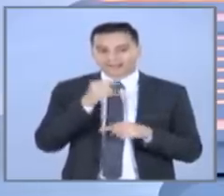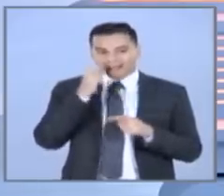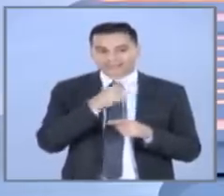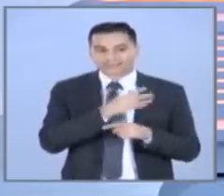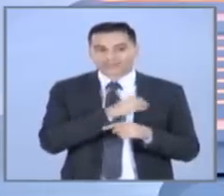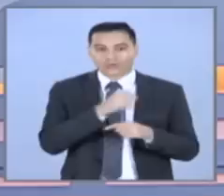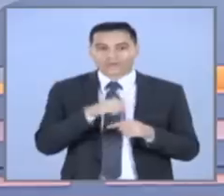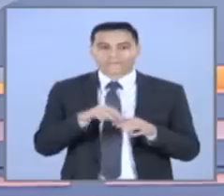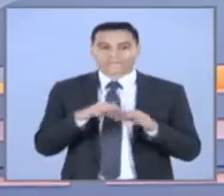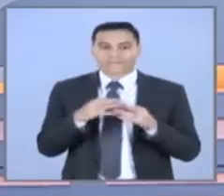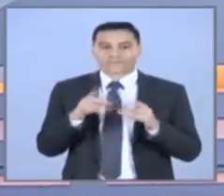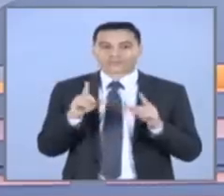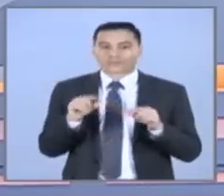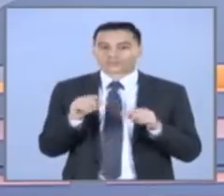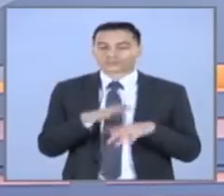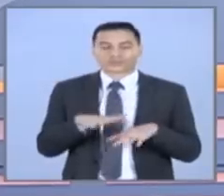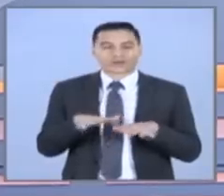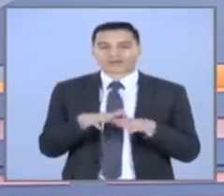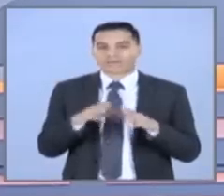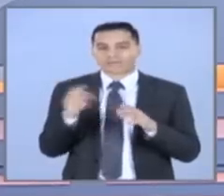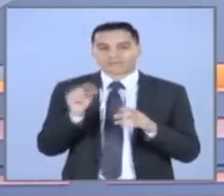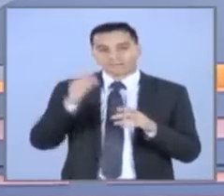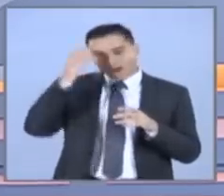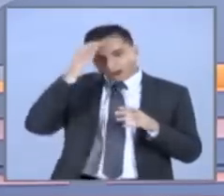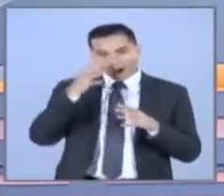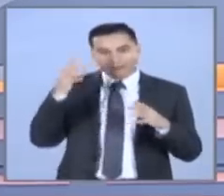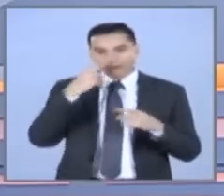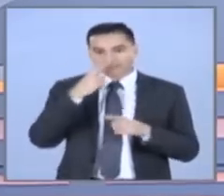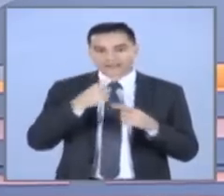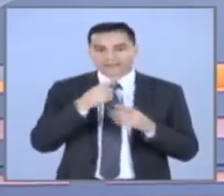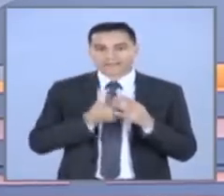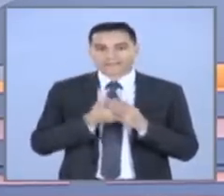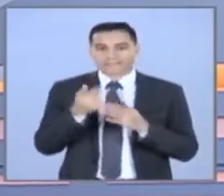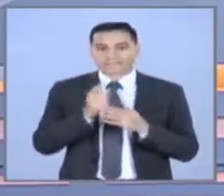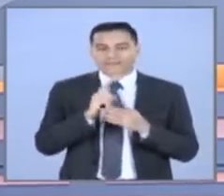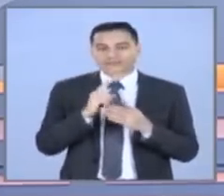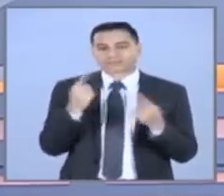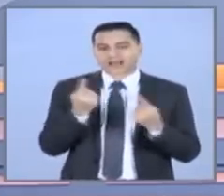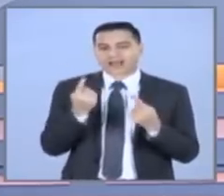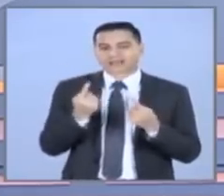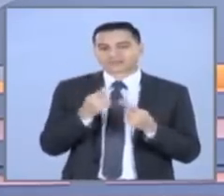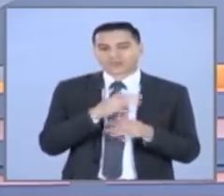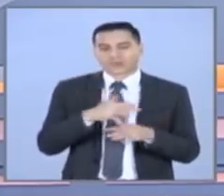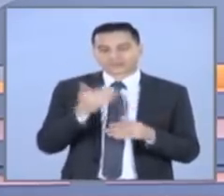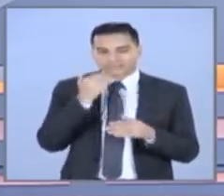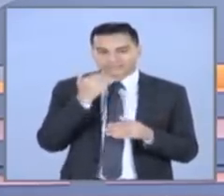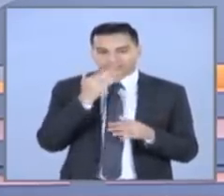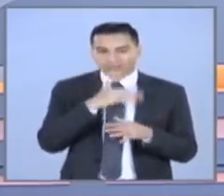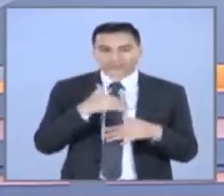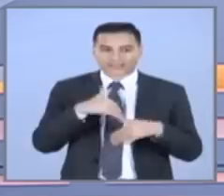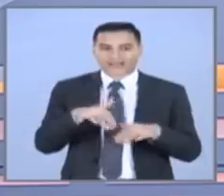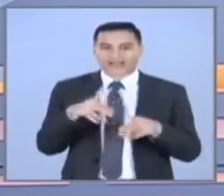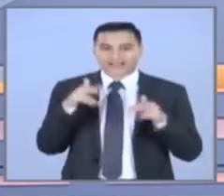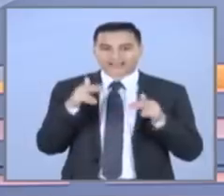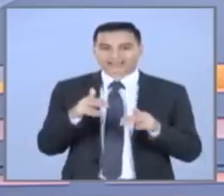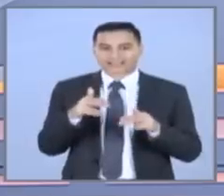بيقول برنامج عظيم وبرنامج تمام إنه مكمل، أكيد طبعا مش من فراغ، فهو مصمم إنه يجي البرنامج